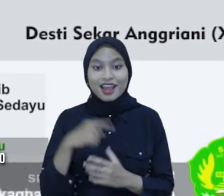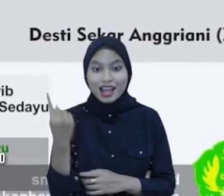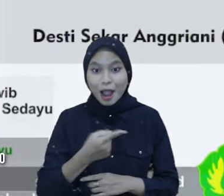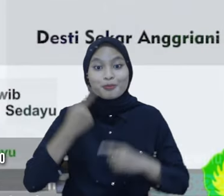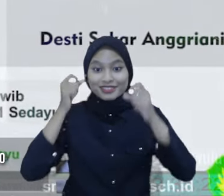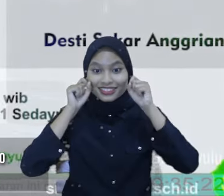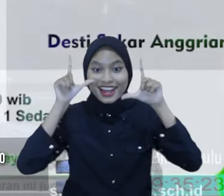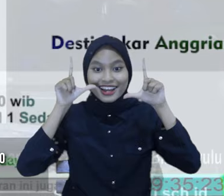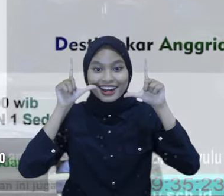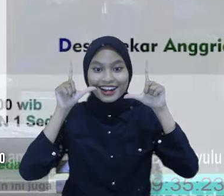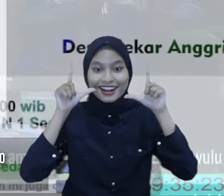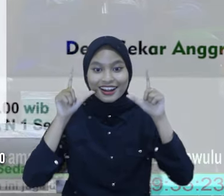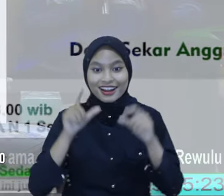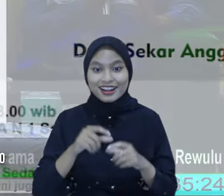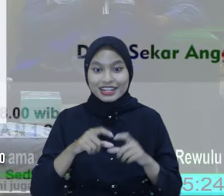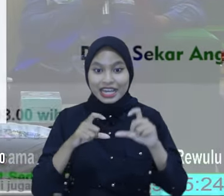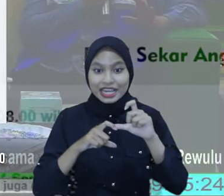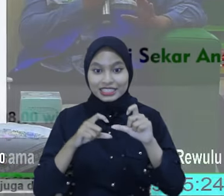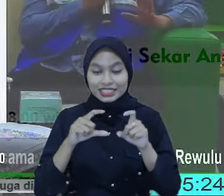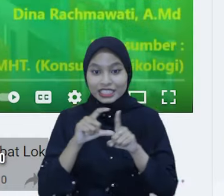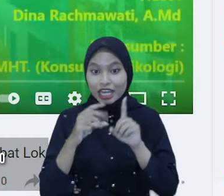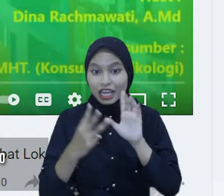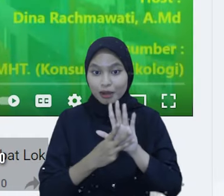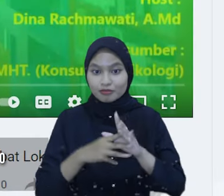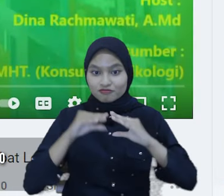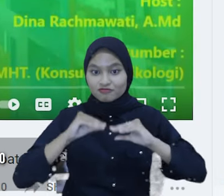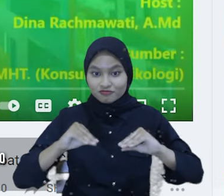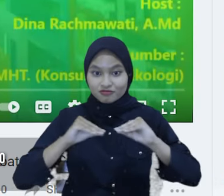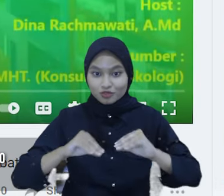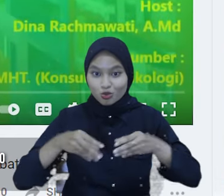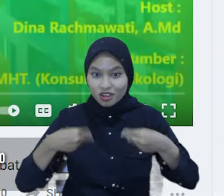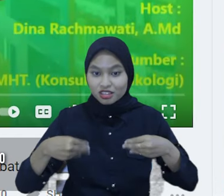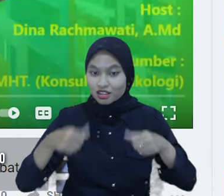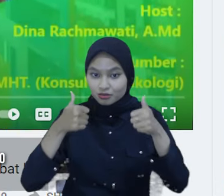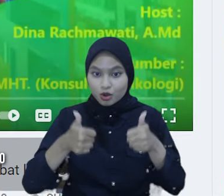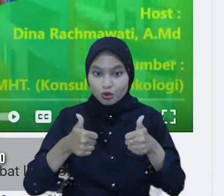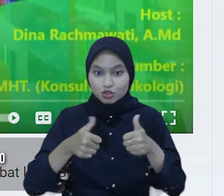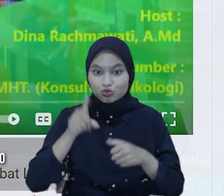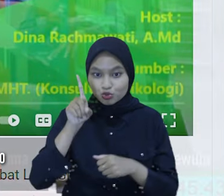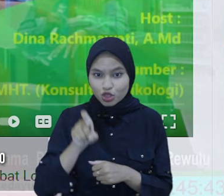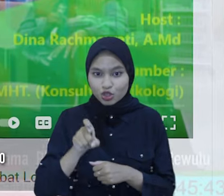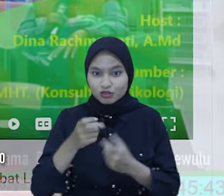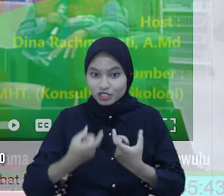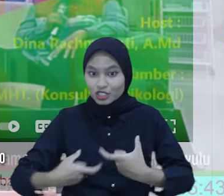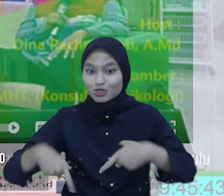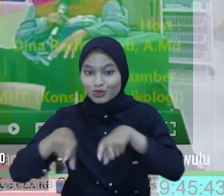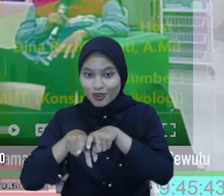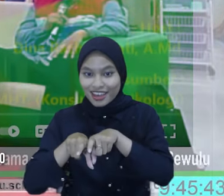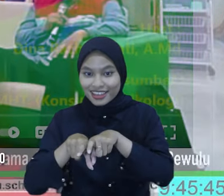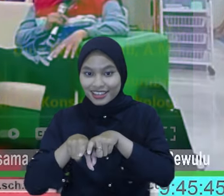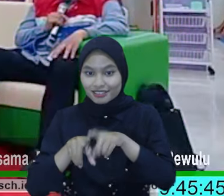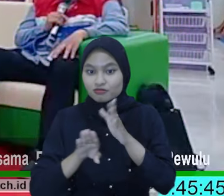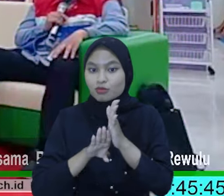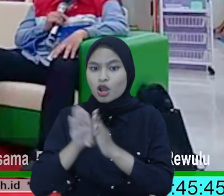sadar, penyiapan sumber daya manusia melalui pendidikan yang berkualitas perlu disesuaikan dengan